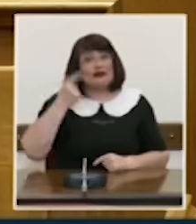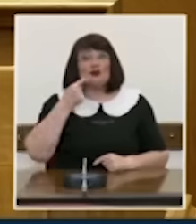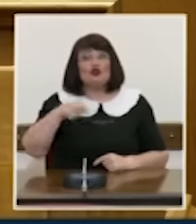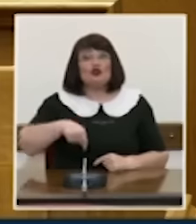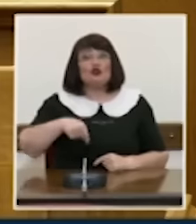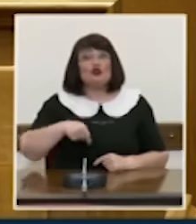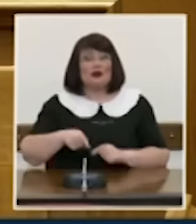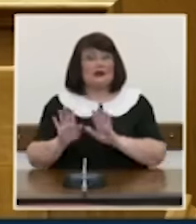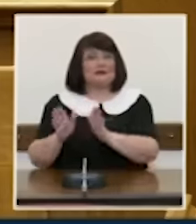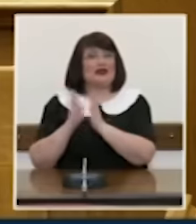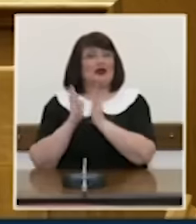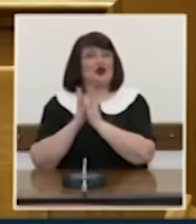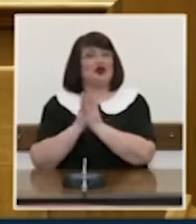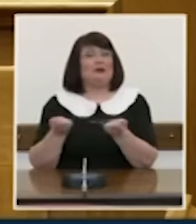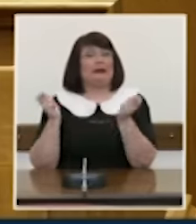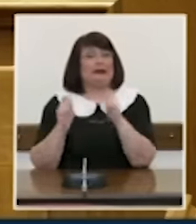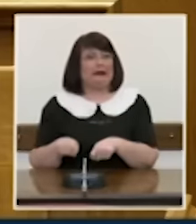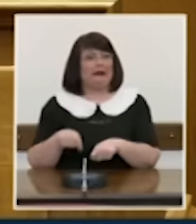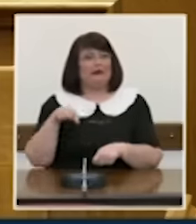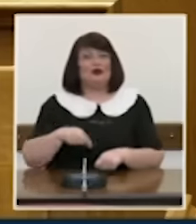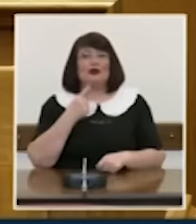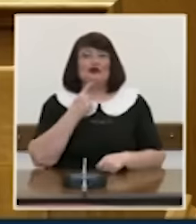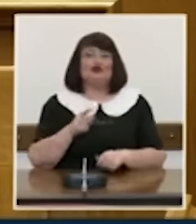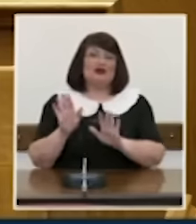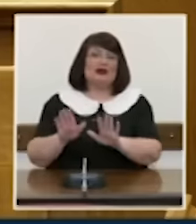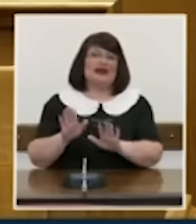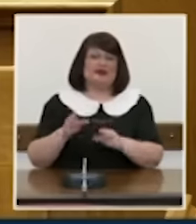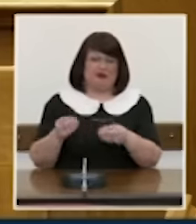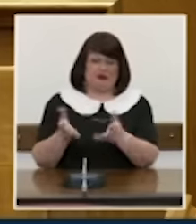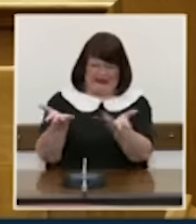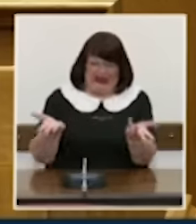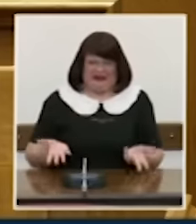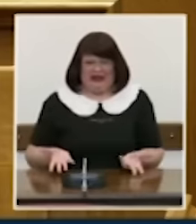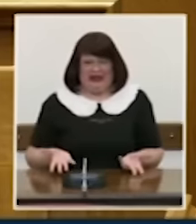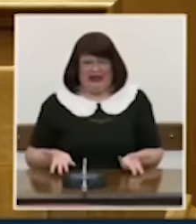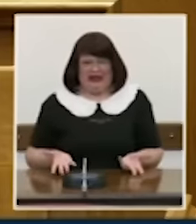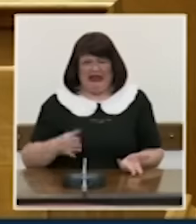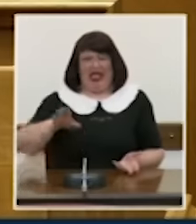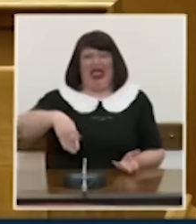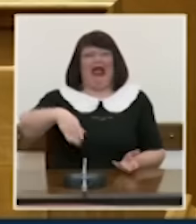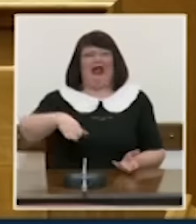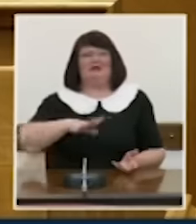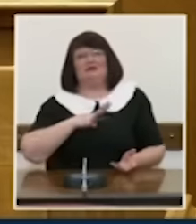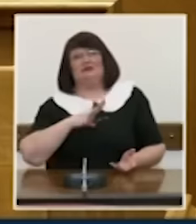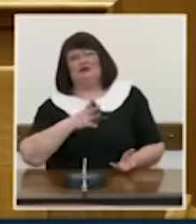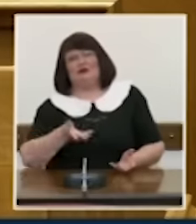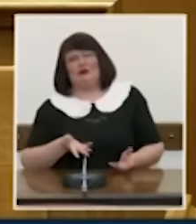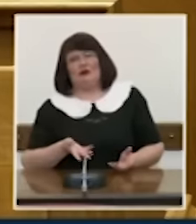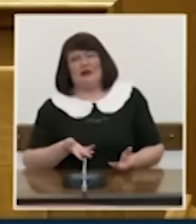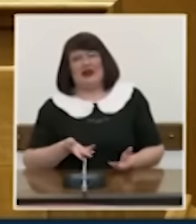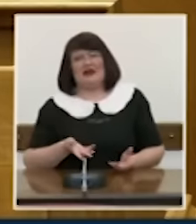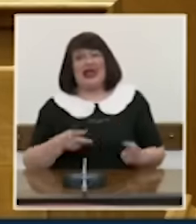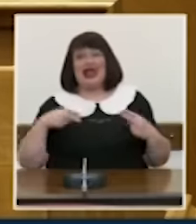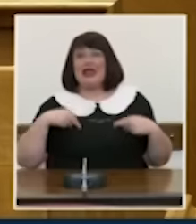τους χειροκροτάτε, τώρα τους λέτε κάφρους, ανθρωπάκια, διαστόματος του υπουργού